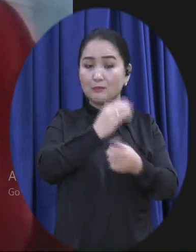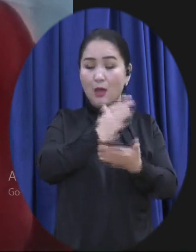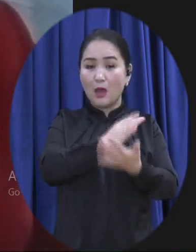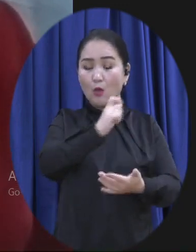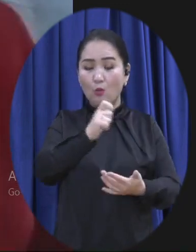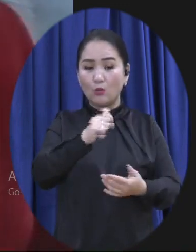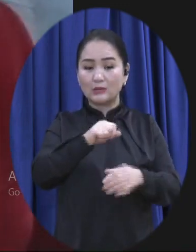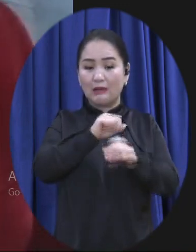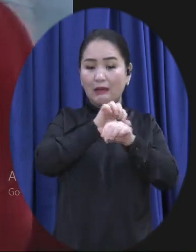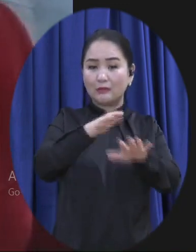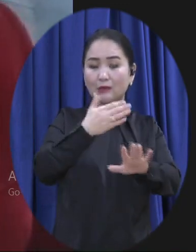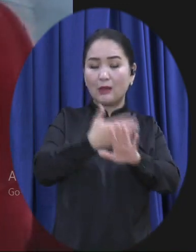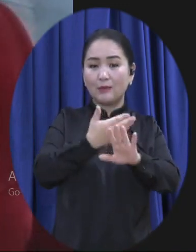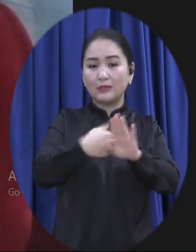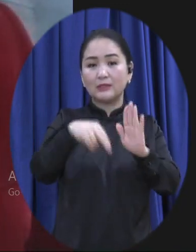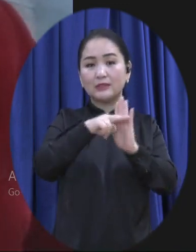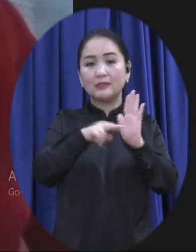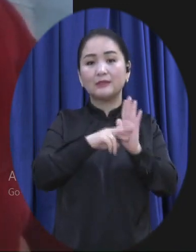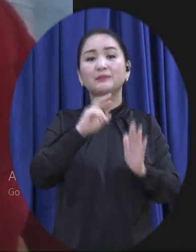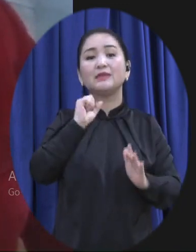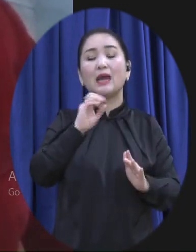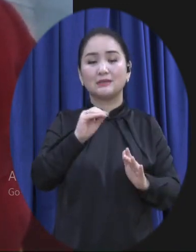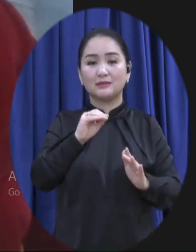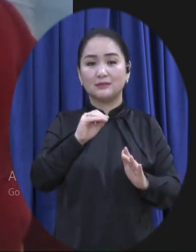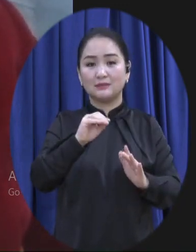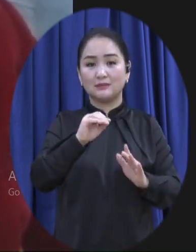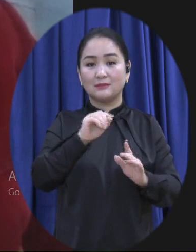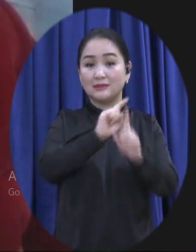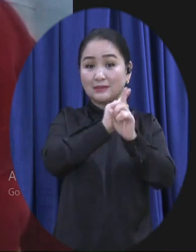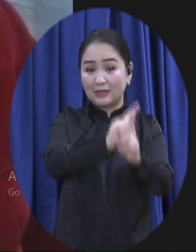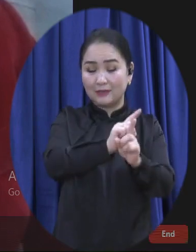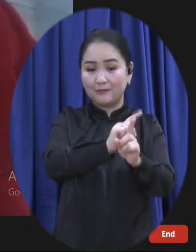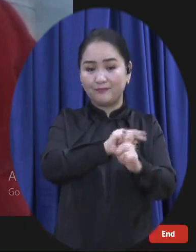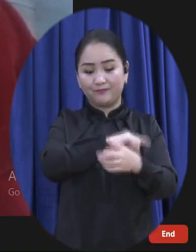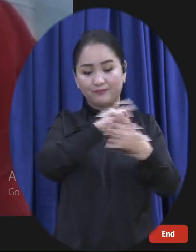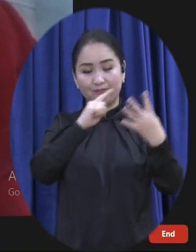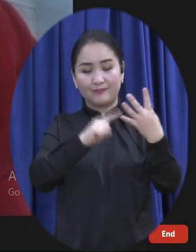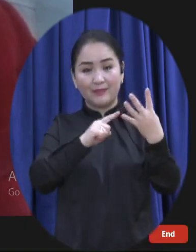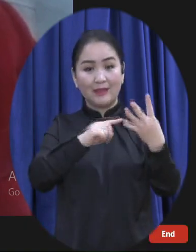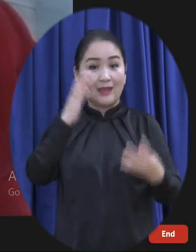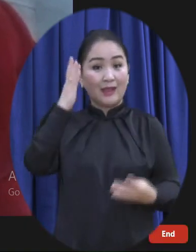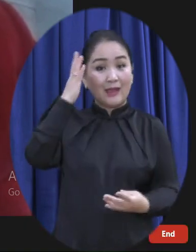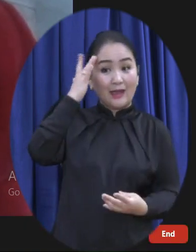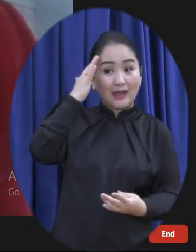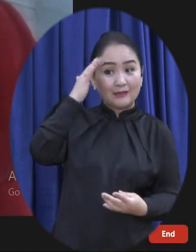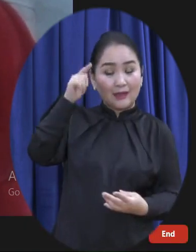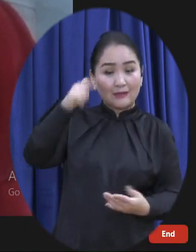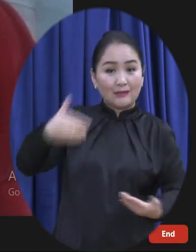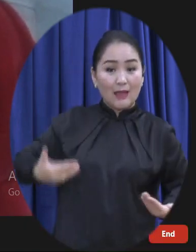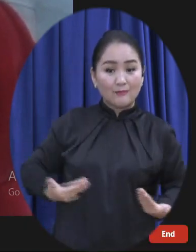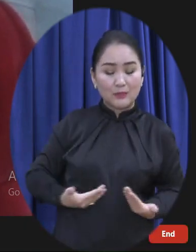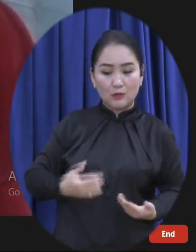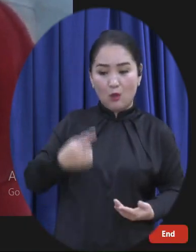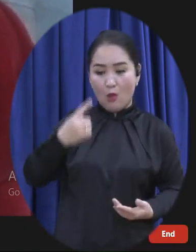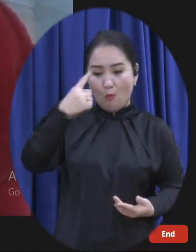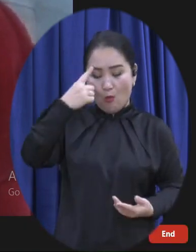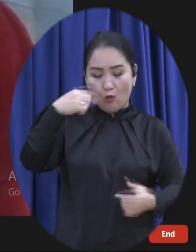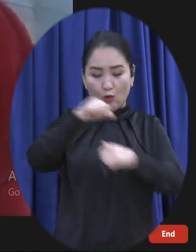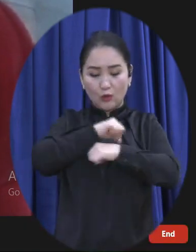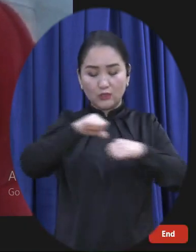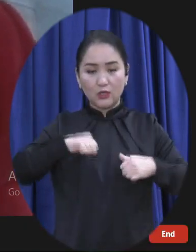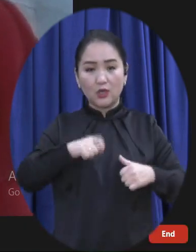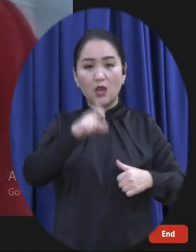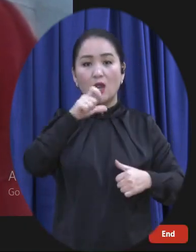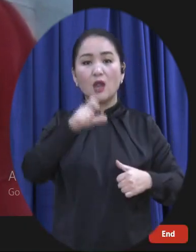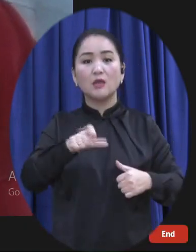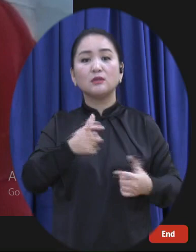хамгааллын дэглэмийг бас хэрхэн яаж баримтлуулж байна вэ? А дараагийн асуулт нь гадаадад одоо өнөөдрийн байдлаар Монгол улсын ичний иргэн халдвар авсан бэ? Тэдний биеийн байдал ямар